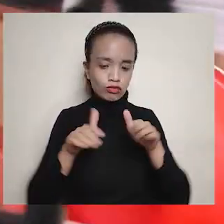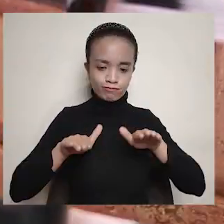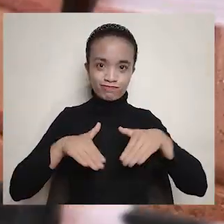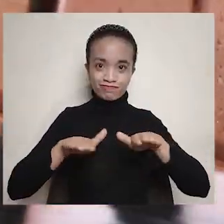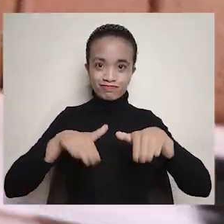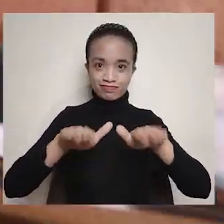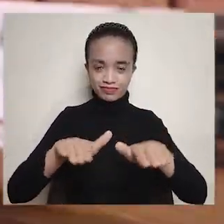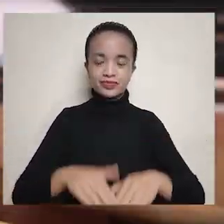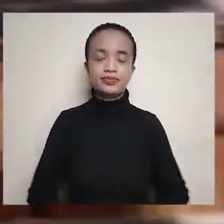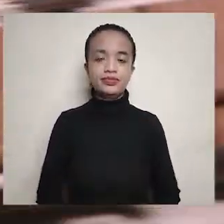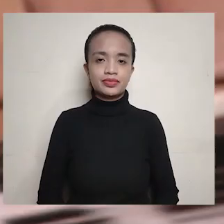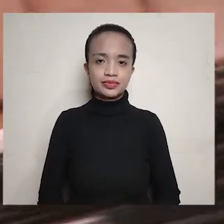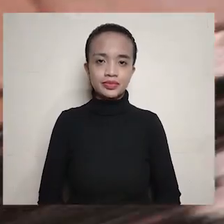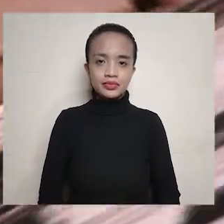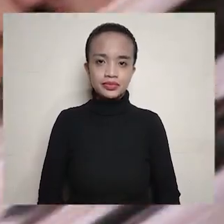namin.